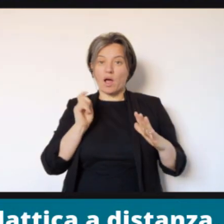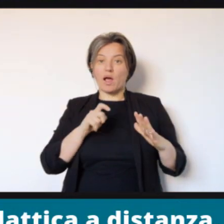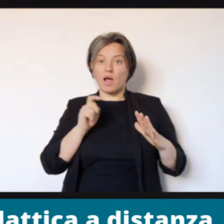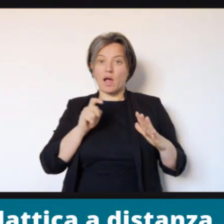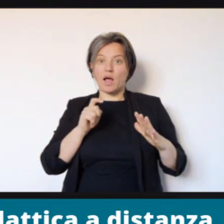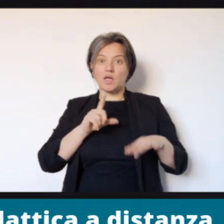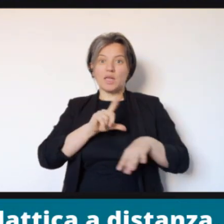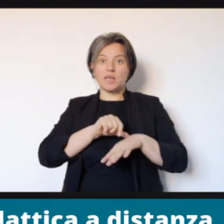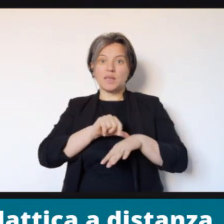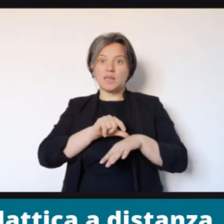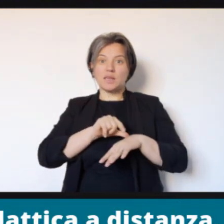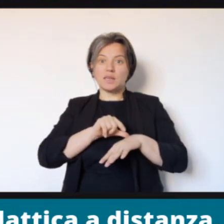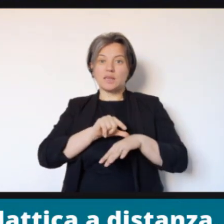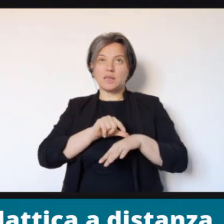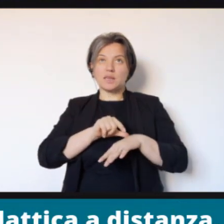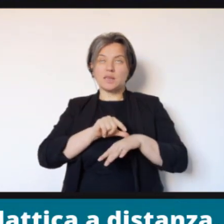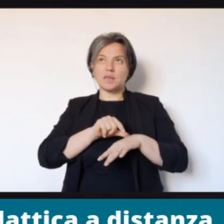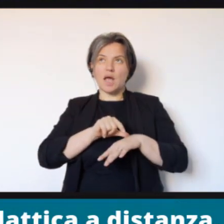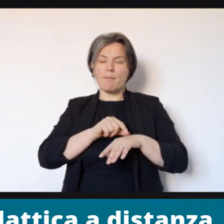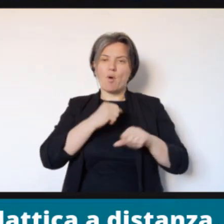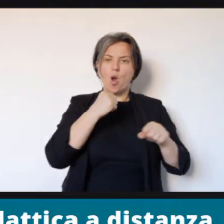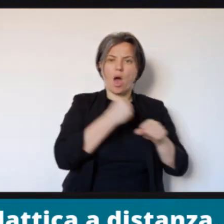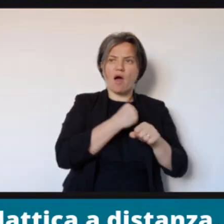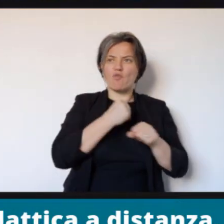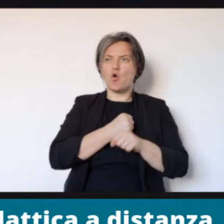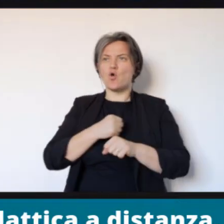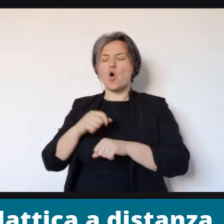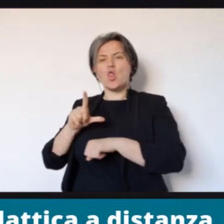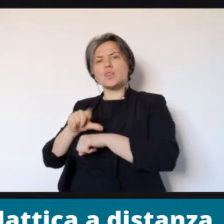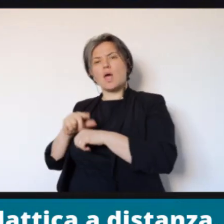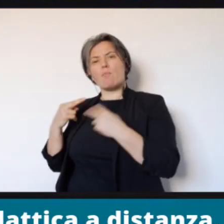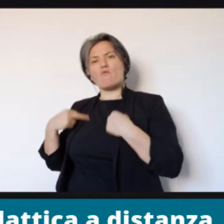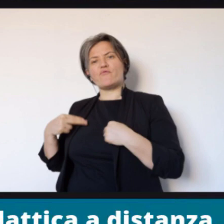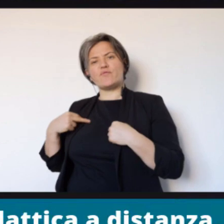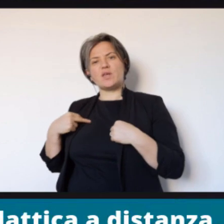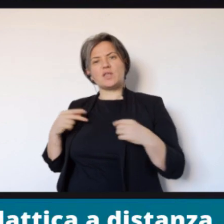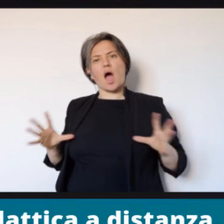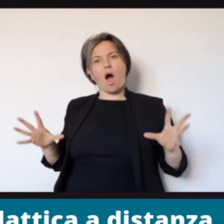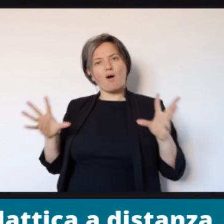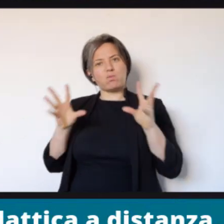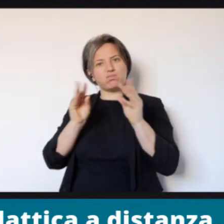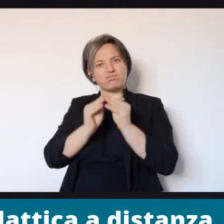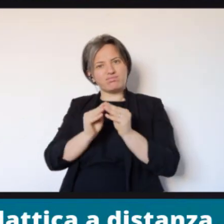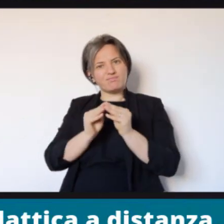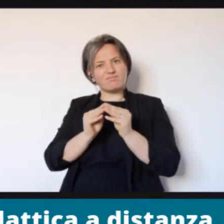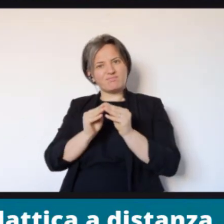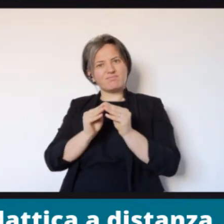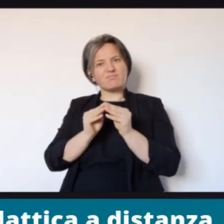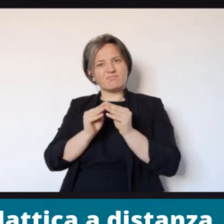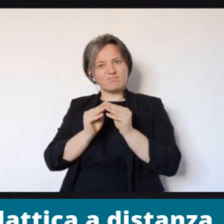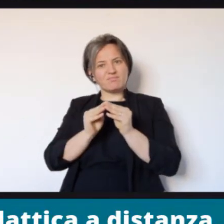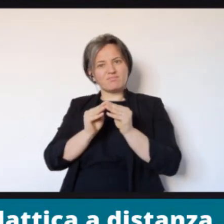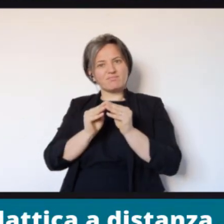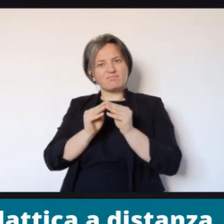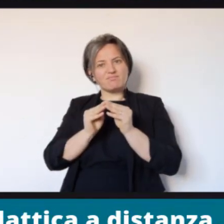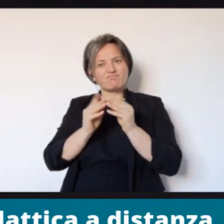occasione per la conciliazione dei tempi di vita e di lavoro delle persone, specialmente